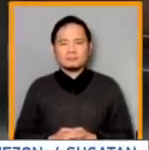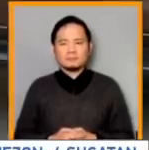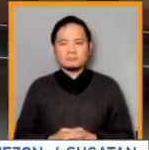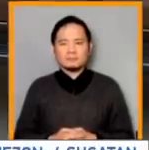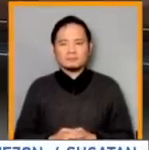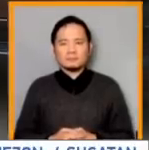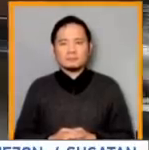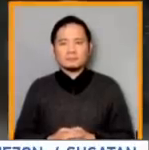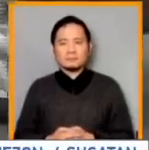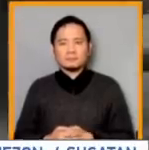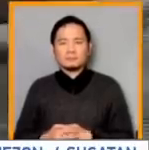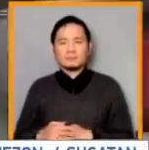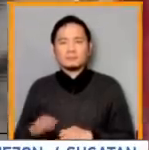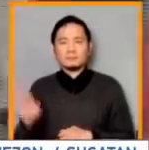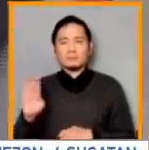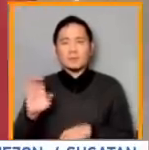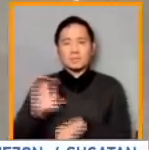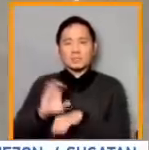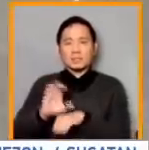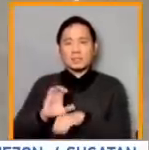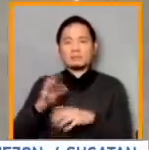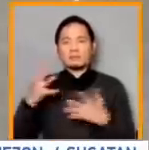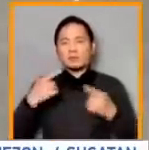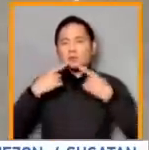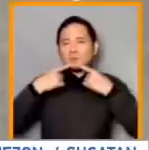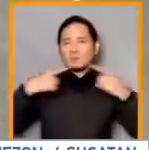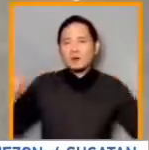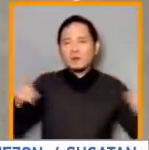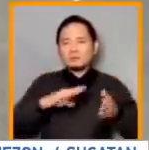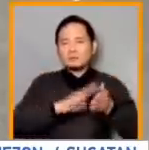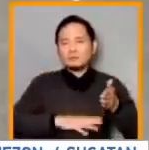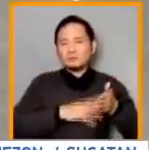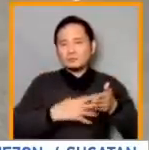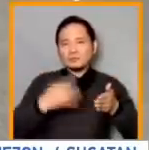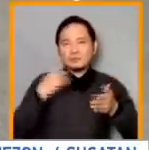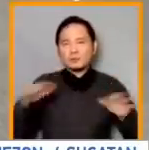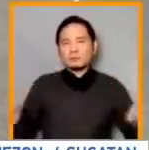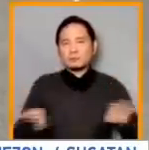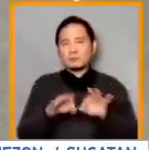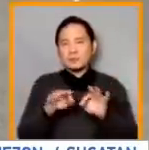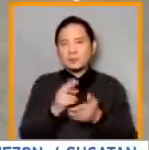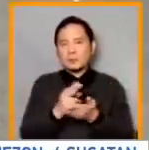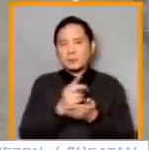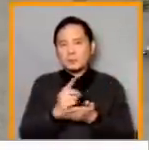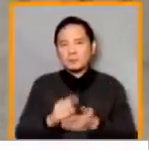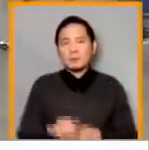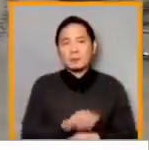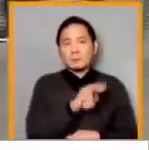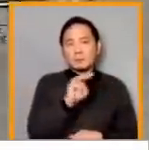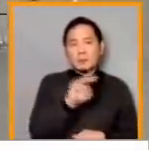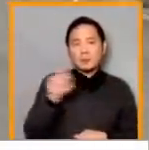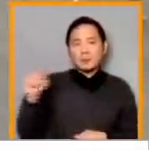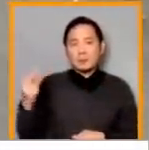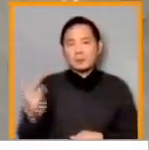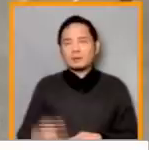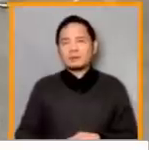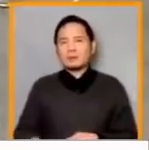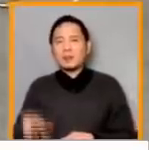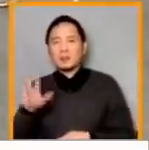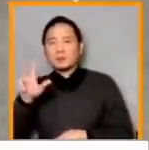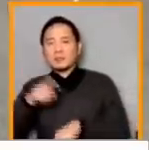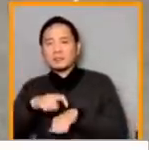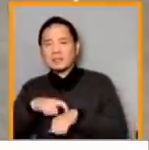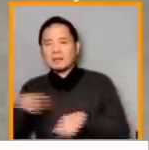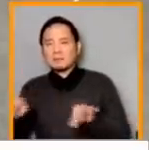ng Baklaran ng schedule para sa Holy Week, yung mga misa sa Holy Week. Now, sa Monday, Thursday, tatlong misa sa gabi. Sa Good Friday